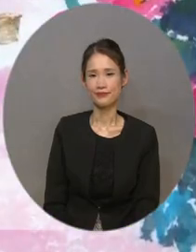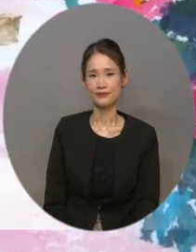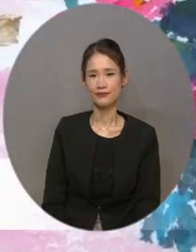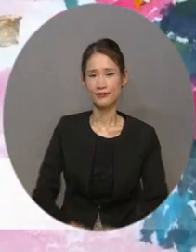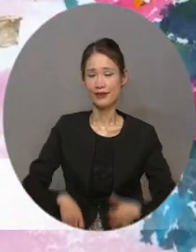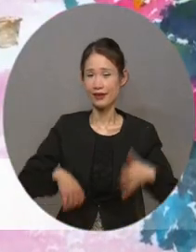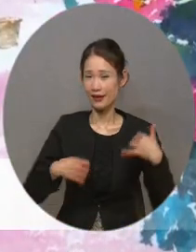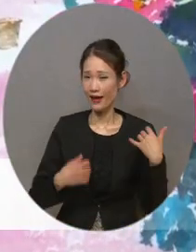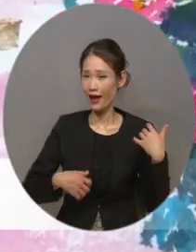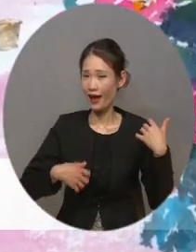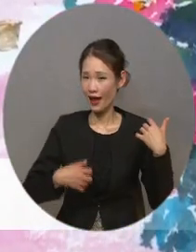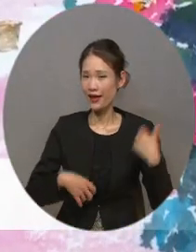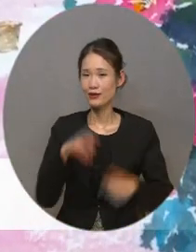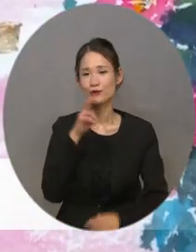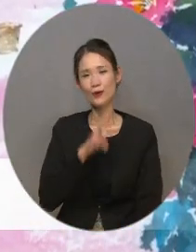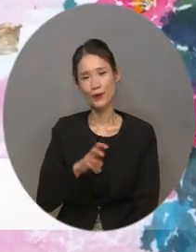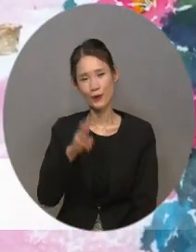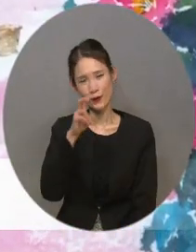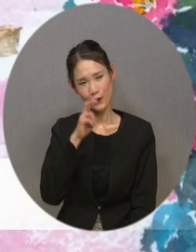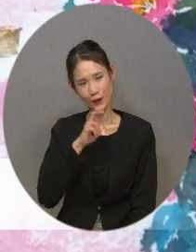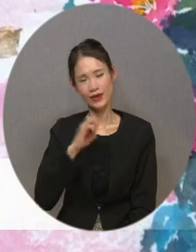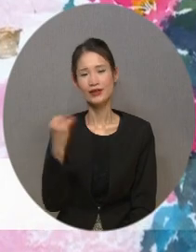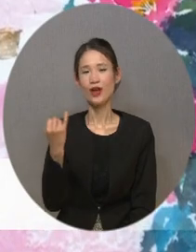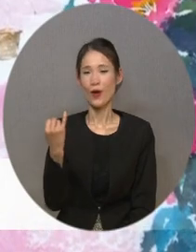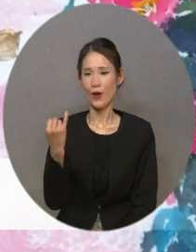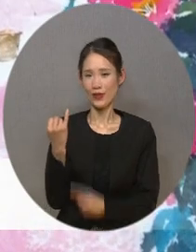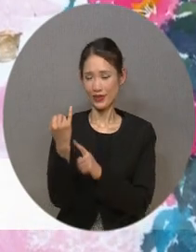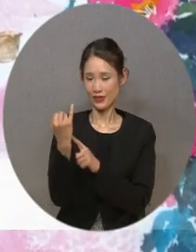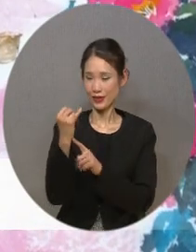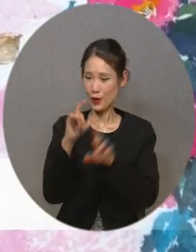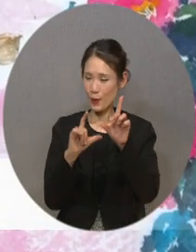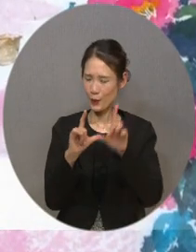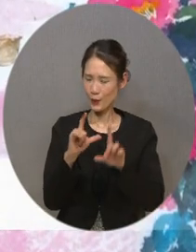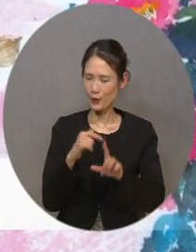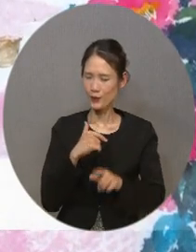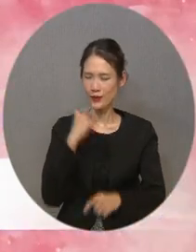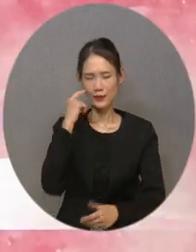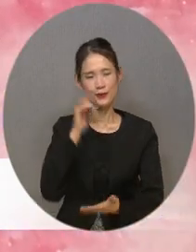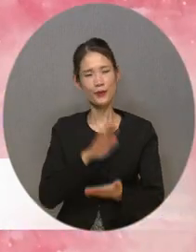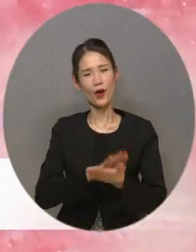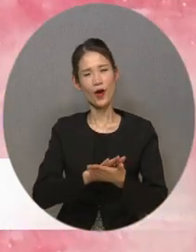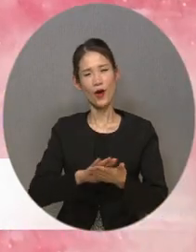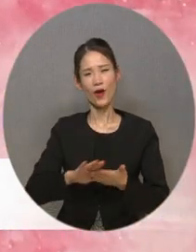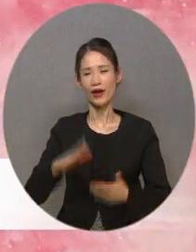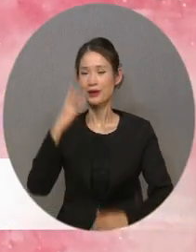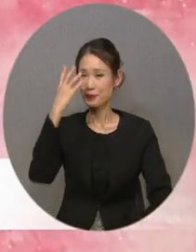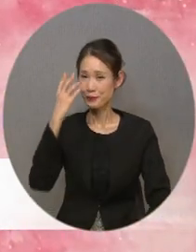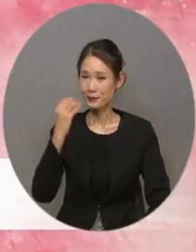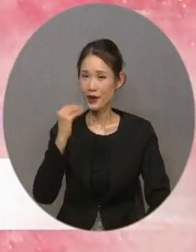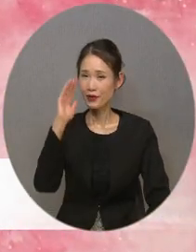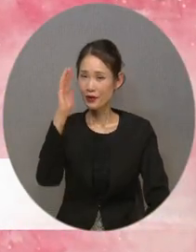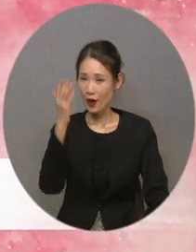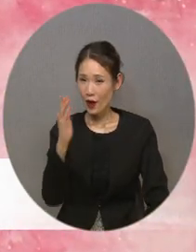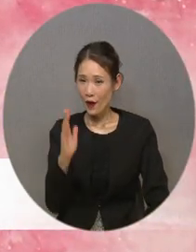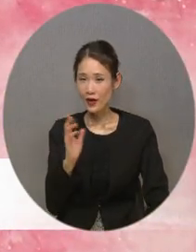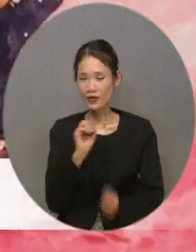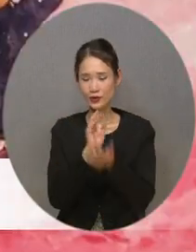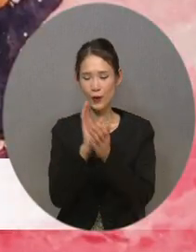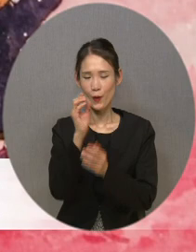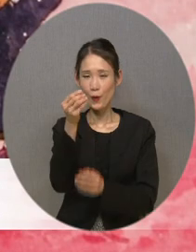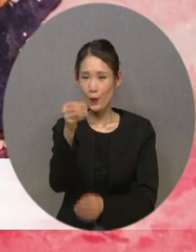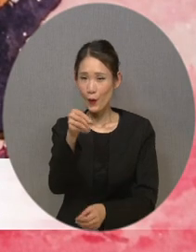기타를 치며 노래를 부르는 여인의 모습이 한가로이 느껴집니다. 떨어지는 꽃잎을 줍고 있는